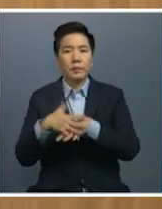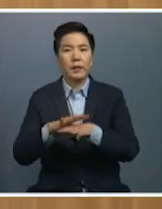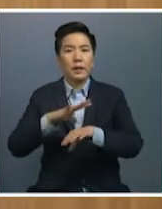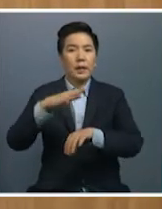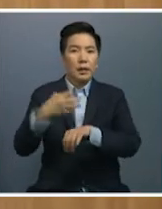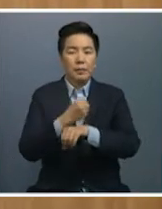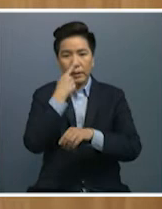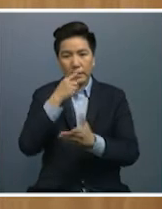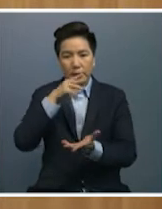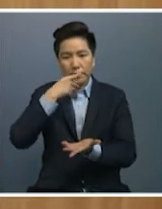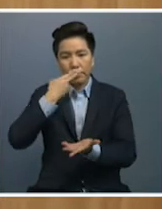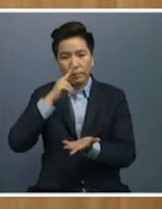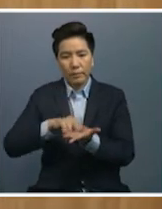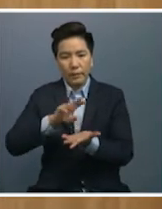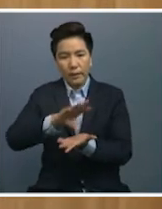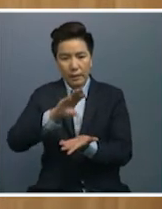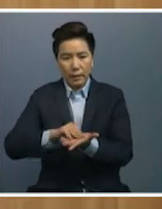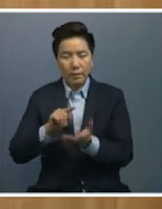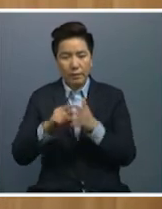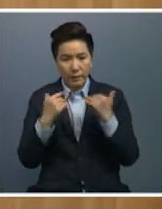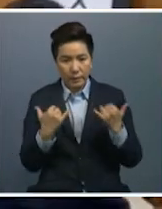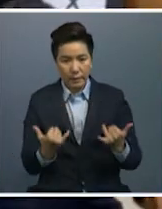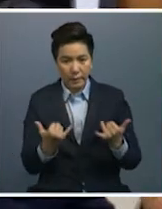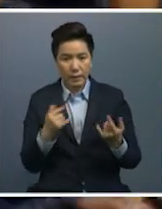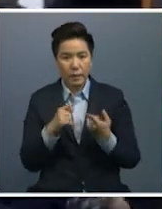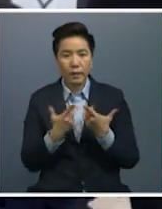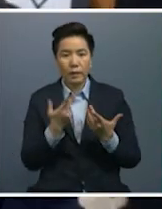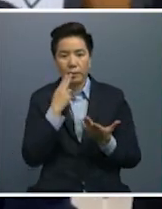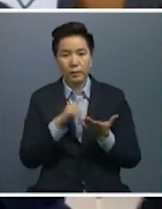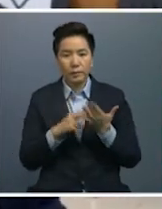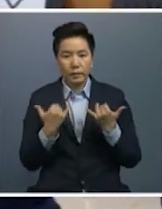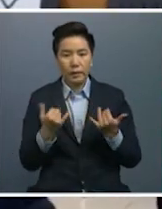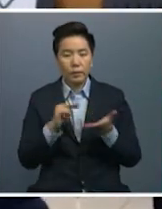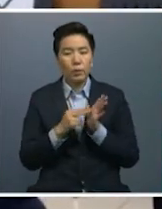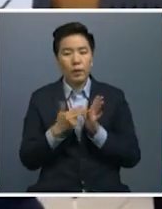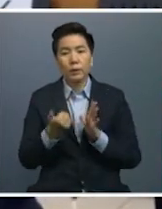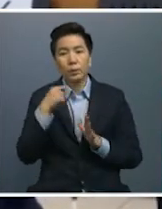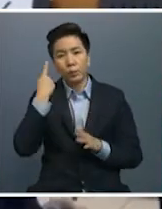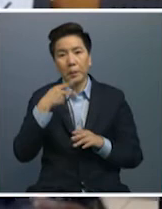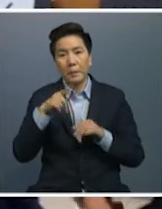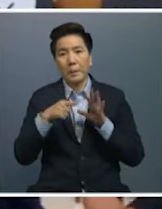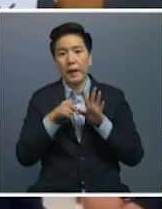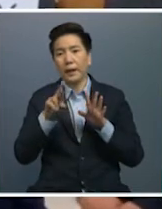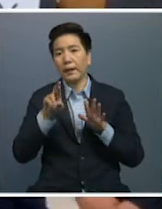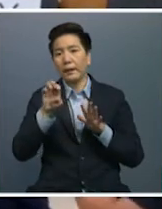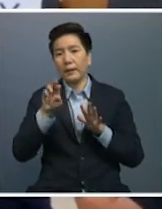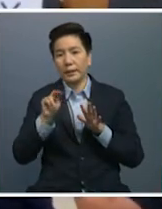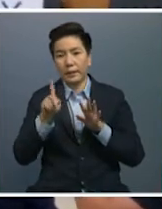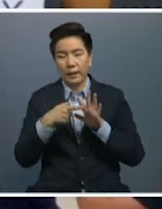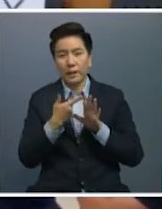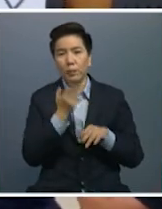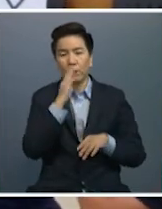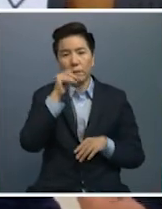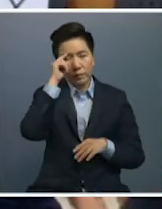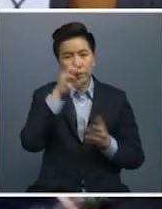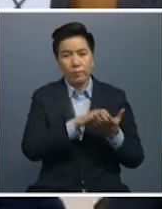เมืองและรับเรื่องราวร้องทุกข์สำนักงานประธานสภาผู้แทนราษฎรเป็นผู้รับหนังสือทั้งนี้นางสาวปรินากล่าวว่าการที่นายมงคล